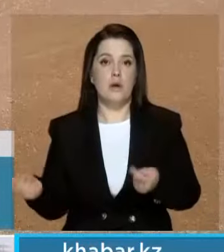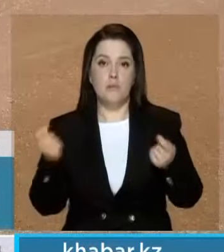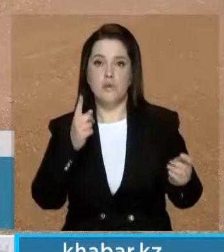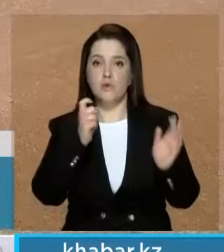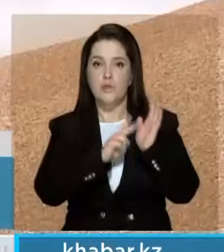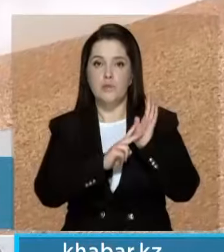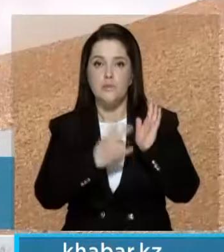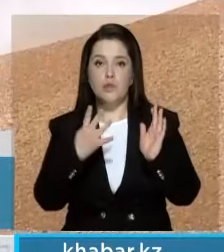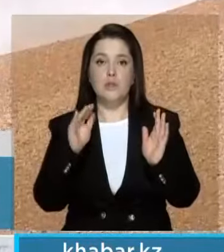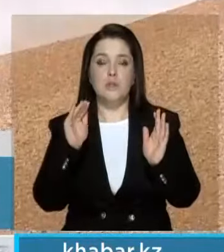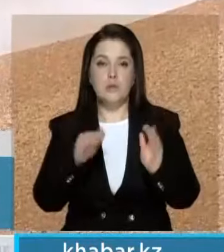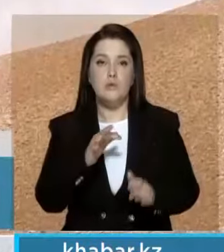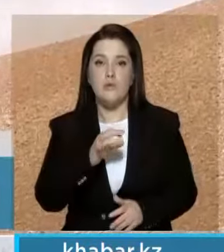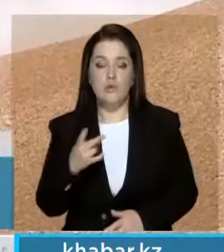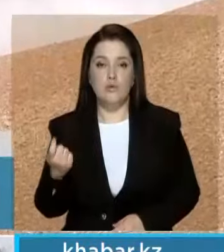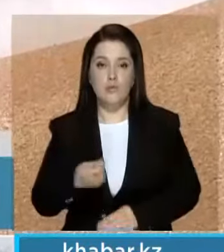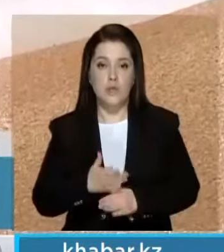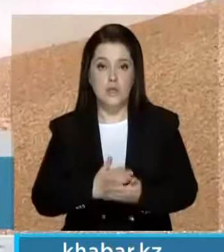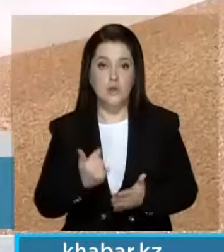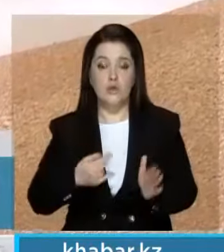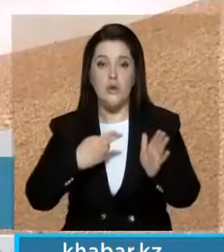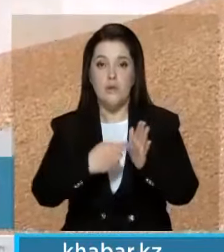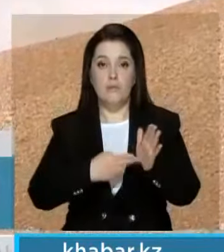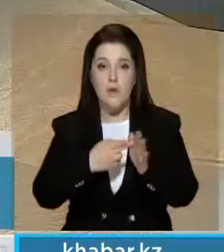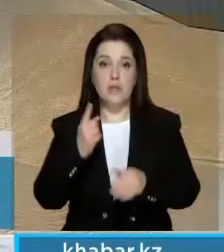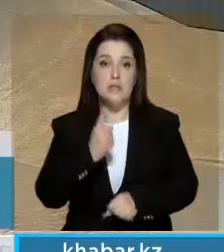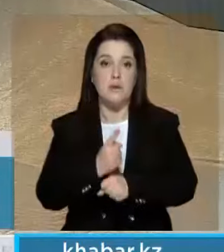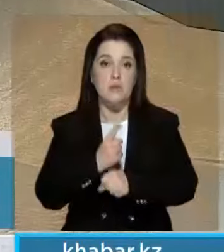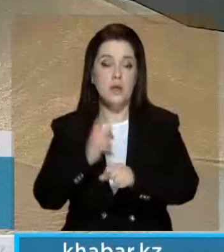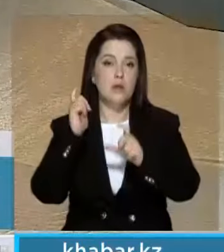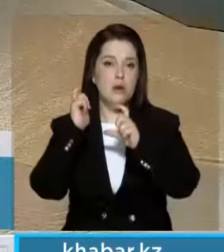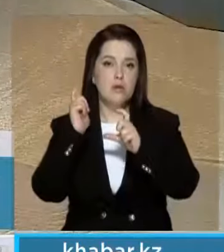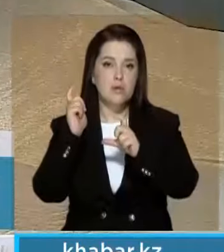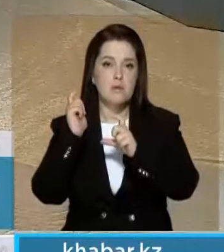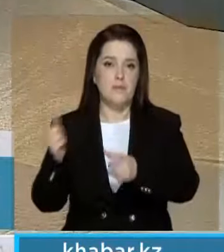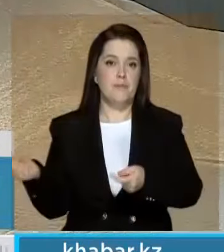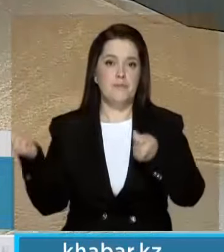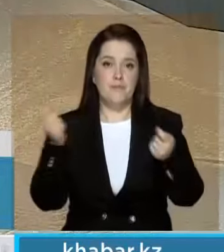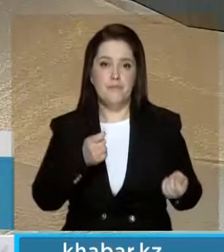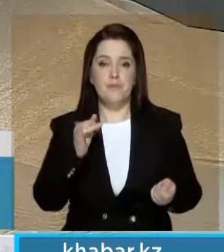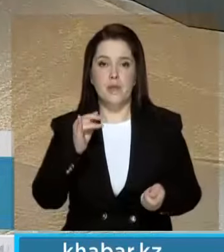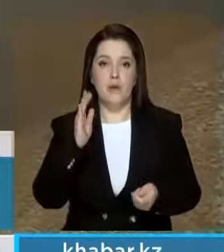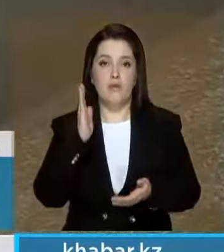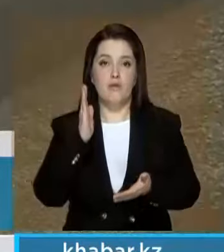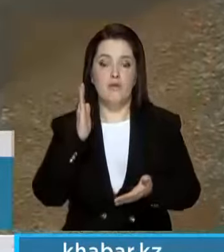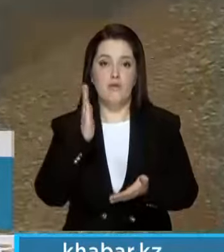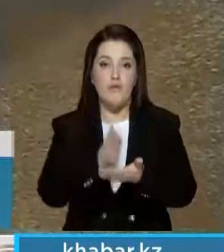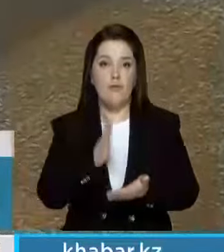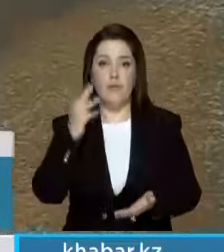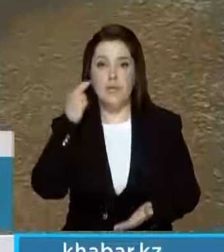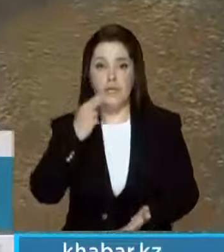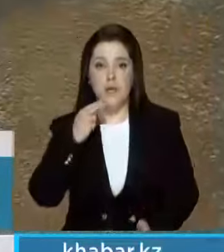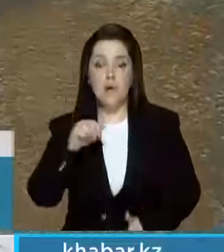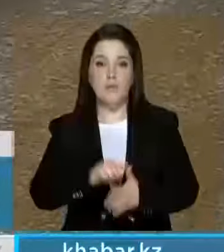174 тысячи тонн пшеницы. Сейчас КТЖ ввела очередной запрет на погрузку зерновых грузов в Китай.